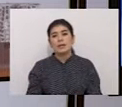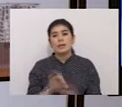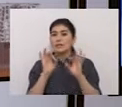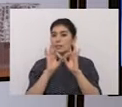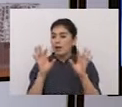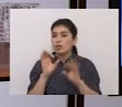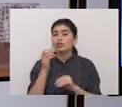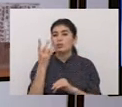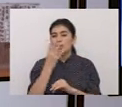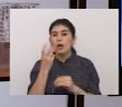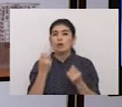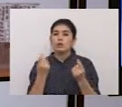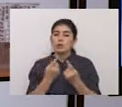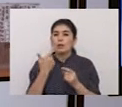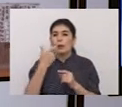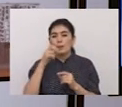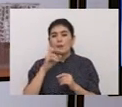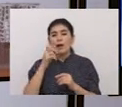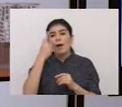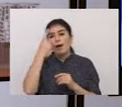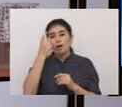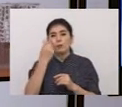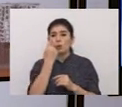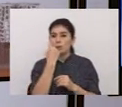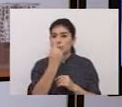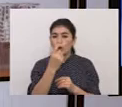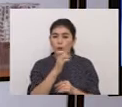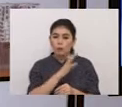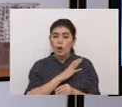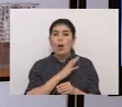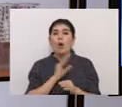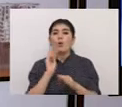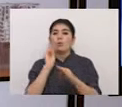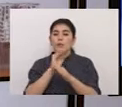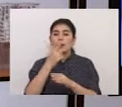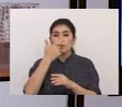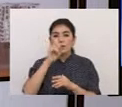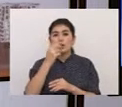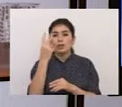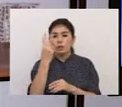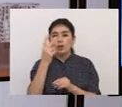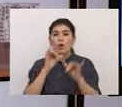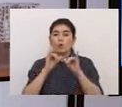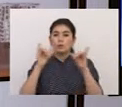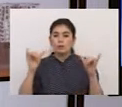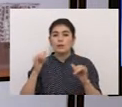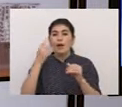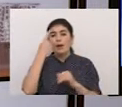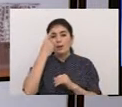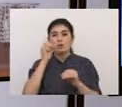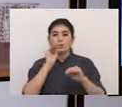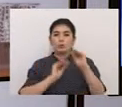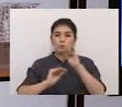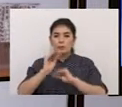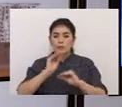Ta'kidlash kerakki, sodda gapda axborot bitta bo'ladi. Qo'shma gapda esa 2 va undan ortiq axborot